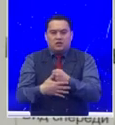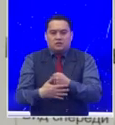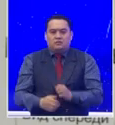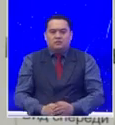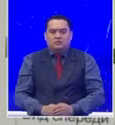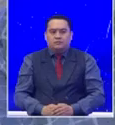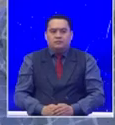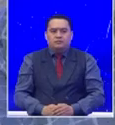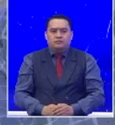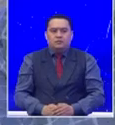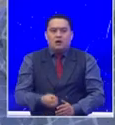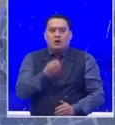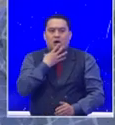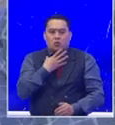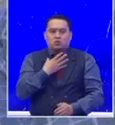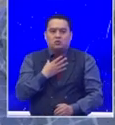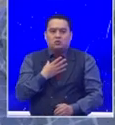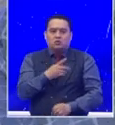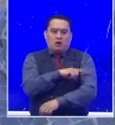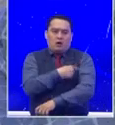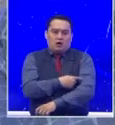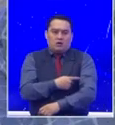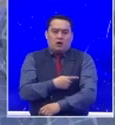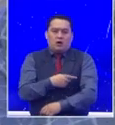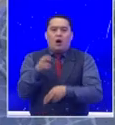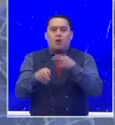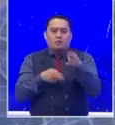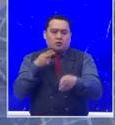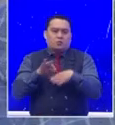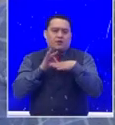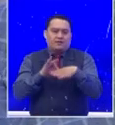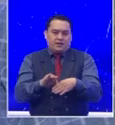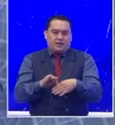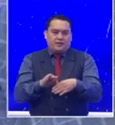Сунгар. Вот хорошая клиника. Мне здесь прооперировали.